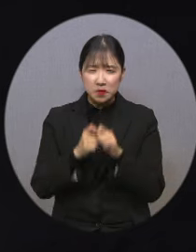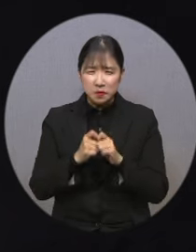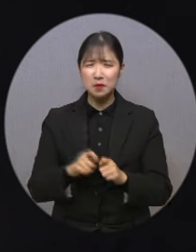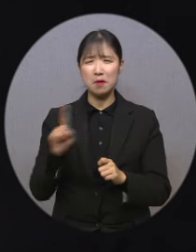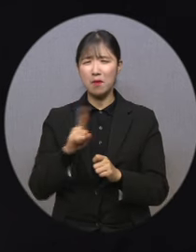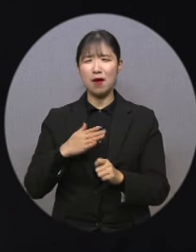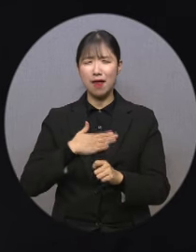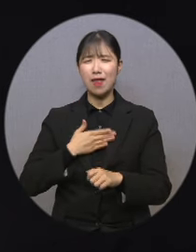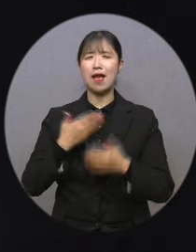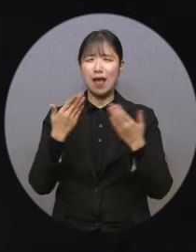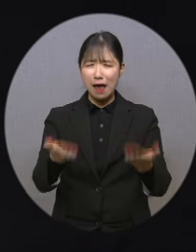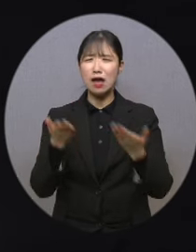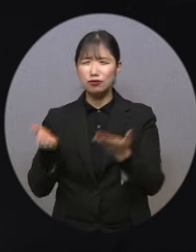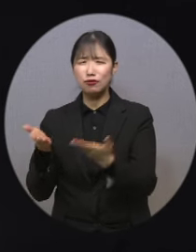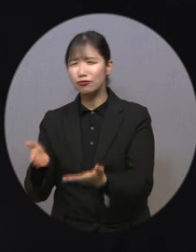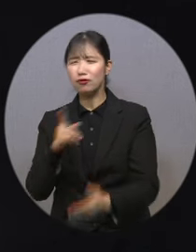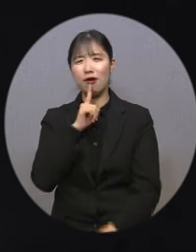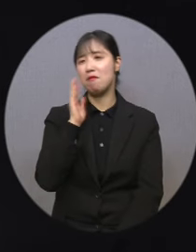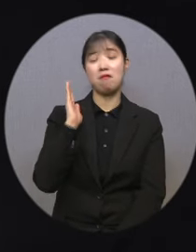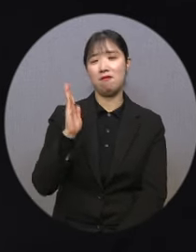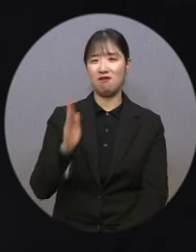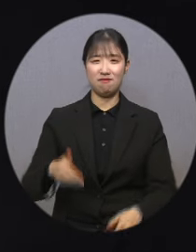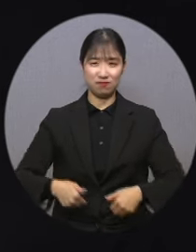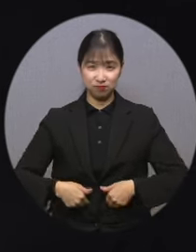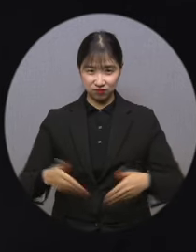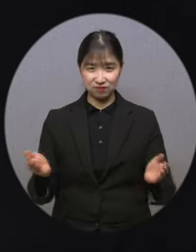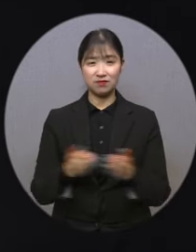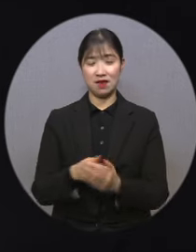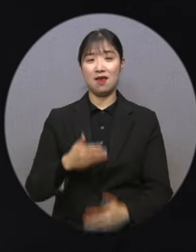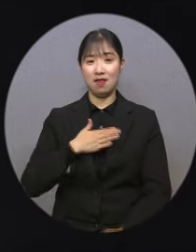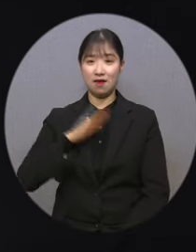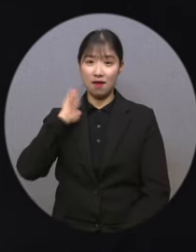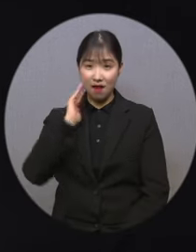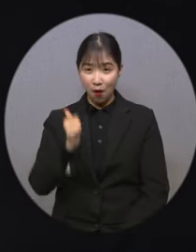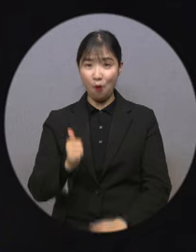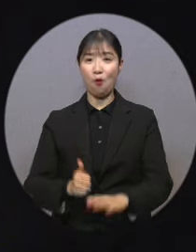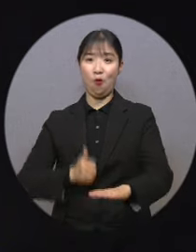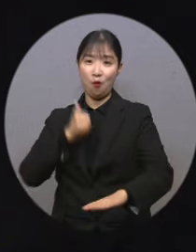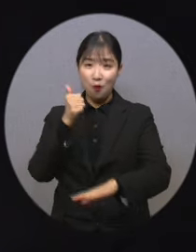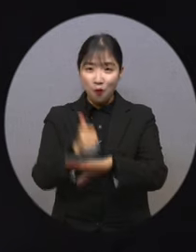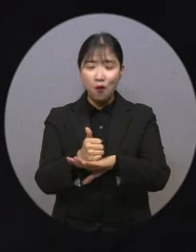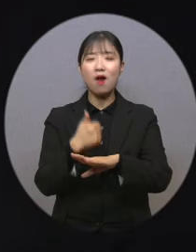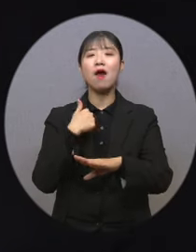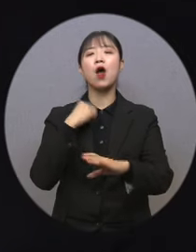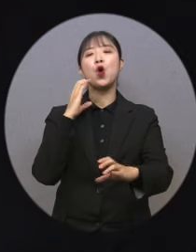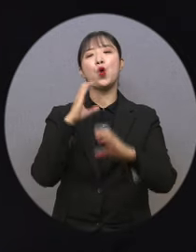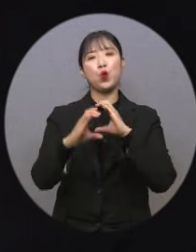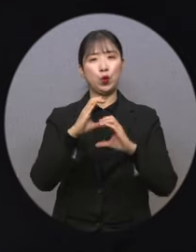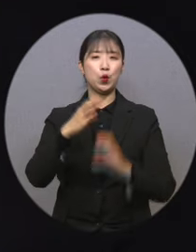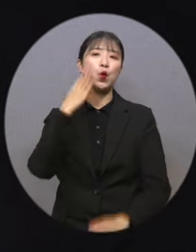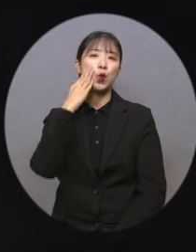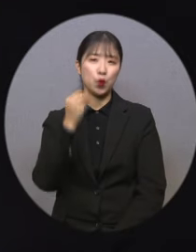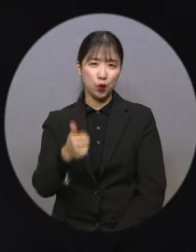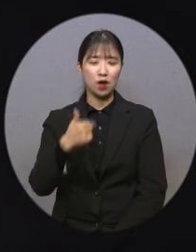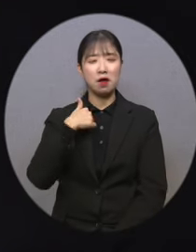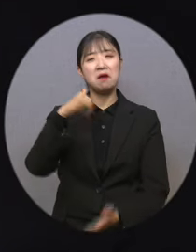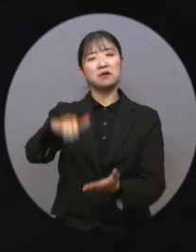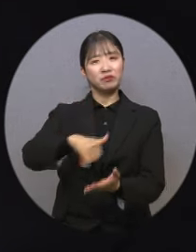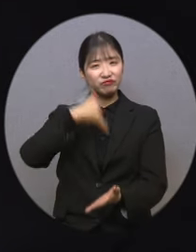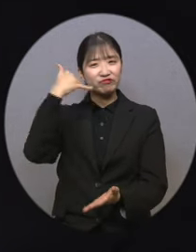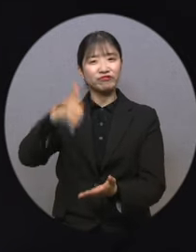해주겠다 이렇게 안해도 어제가 되면은 소통이 되는 사람이니까 1 사지 않아도 받아지고